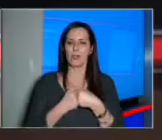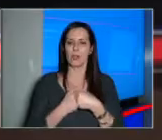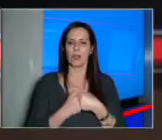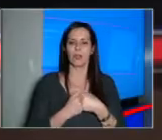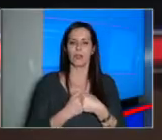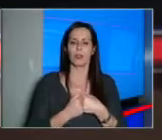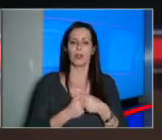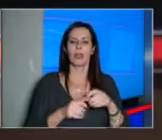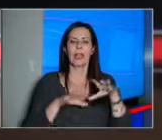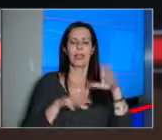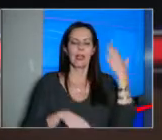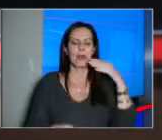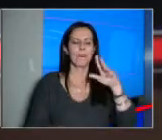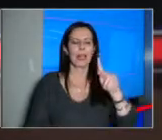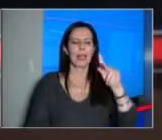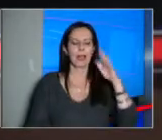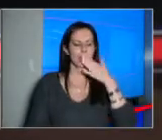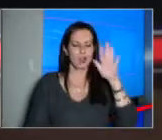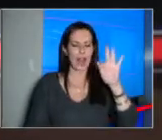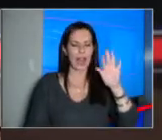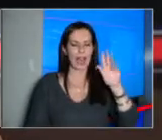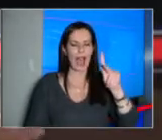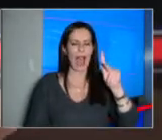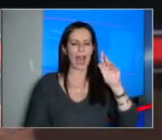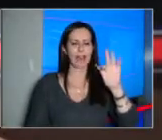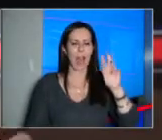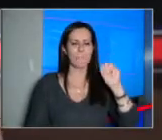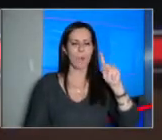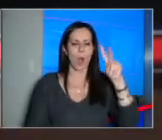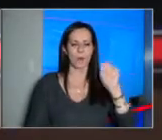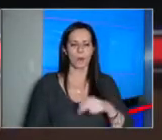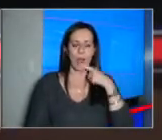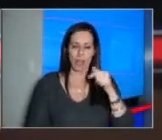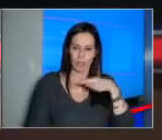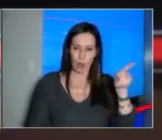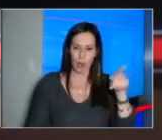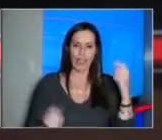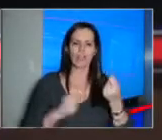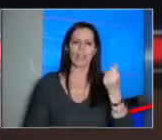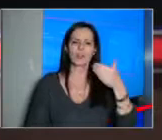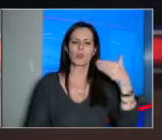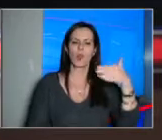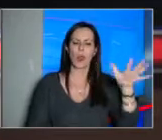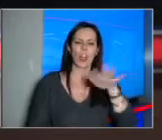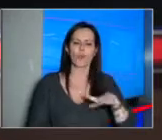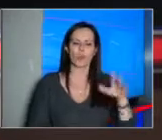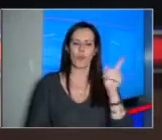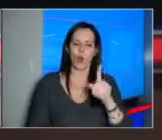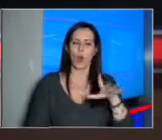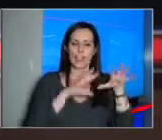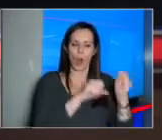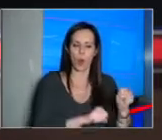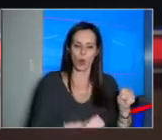התנחלות בקטמון שהייתה בסוף שנות ה-80, אנשים שאמרו, הכסף הולך, הסיסמה הזאת של כסף לשכונות ולא